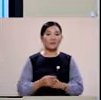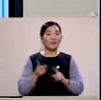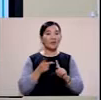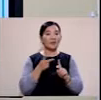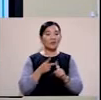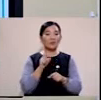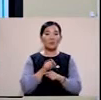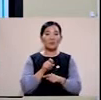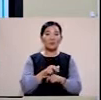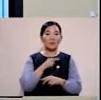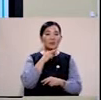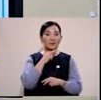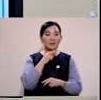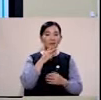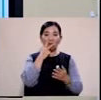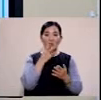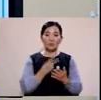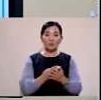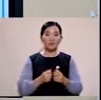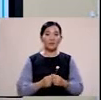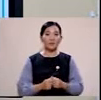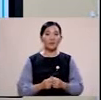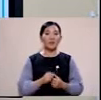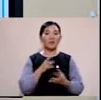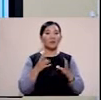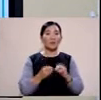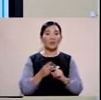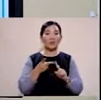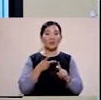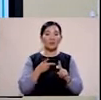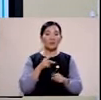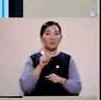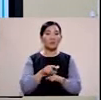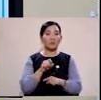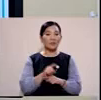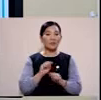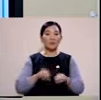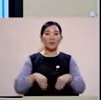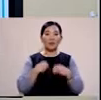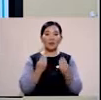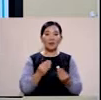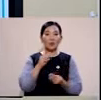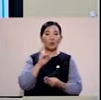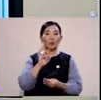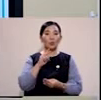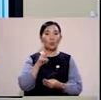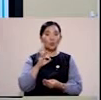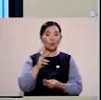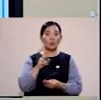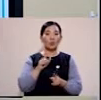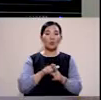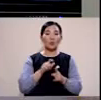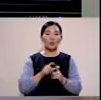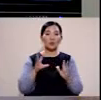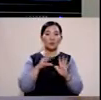Ikkinchi mashqqa diqqatingizni qaratmoqchiman. Demak, ikkinchi mashqimizda berilgan turdosh otlar ishtirokida